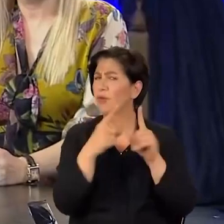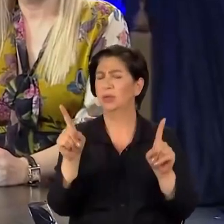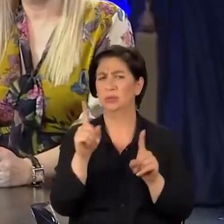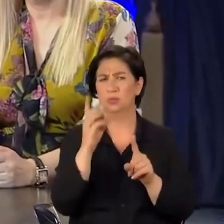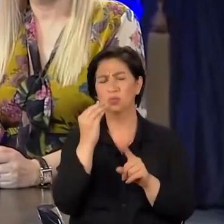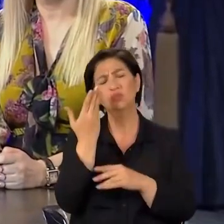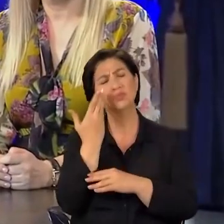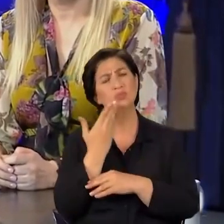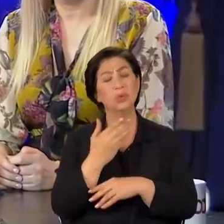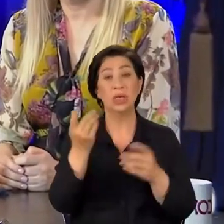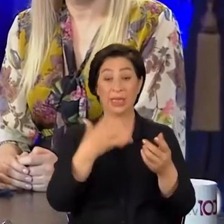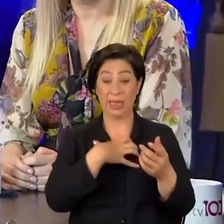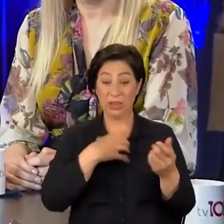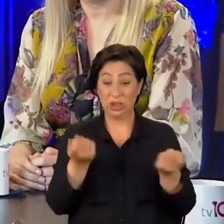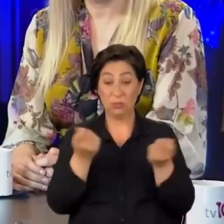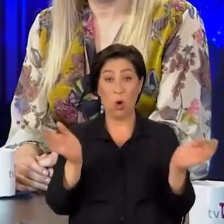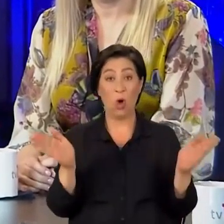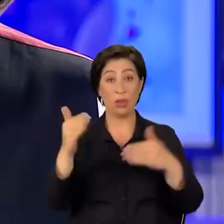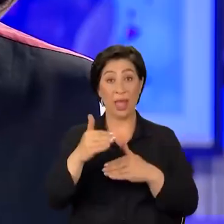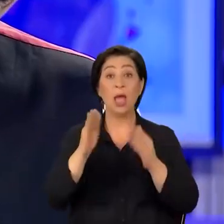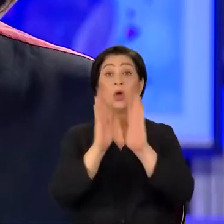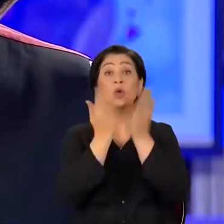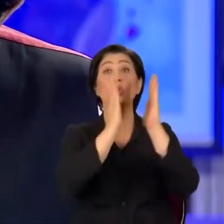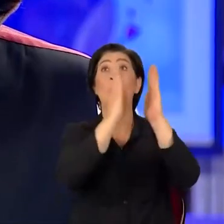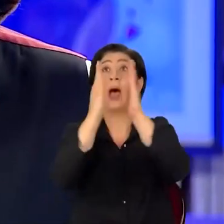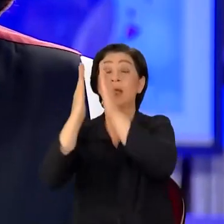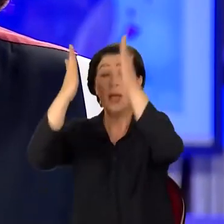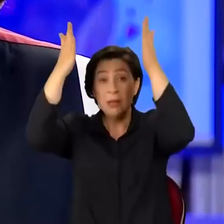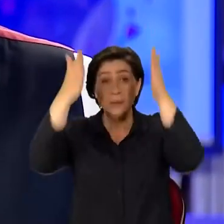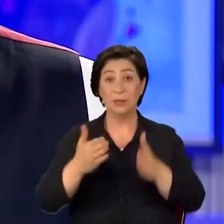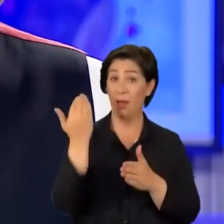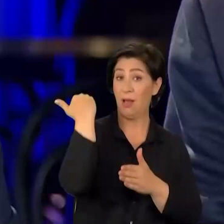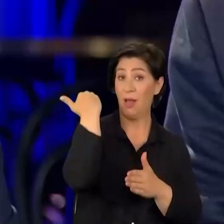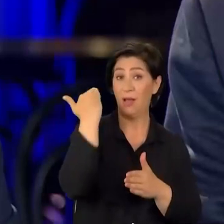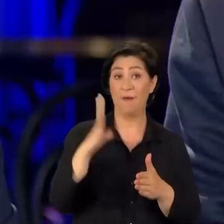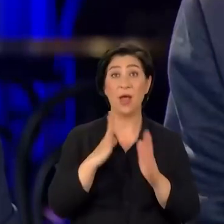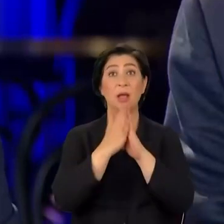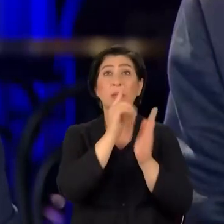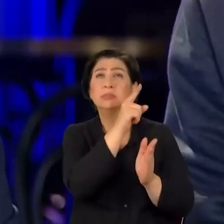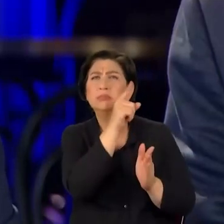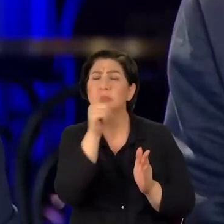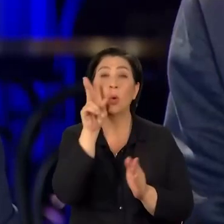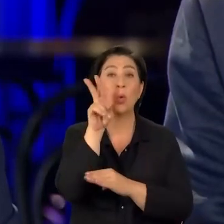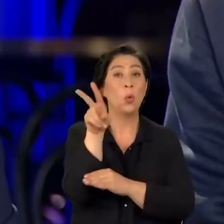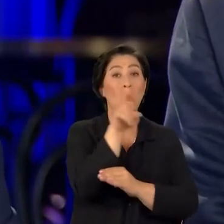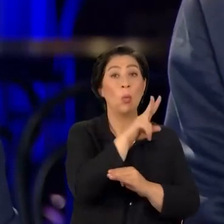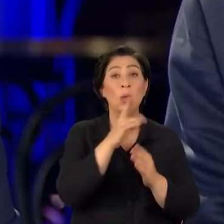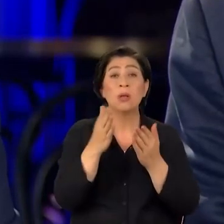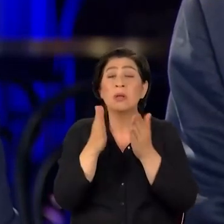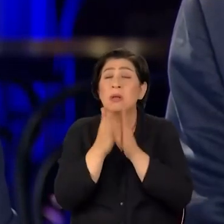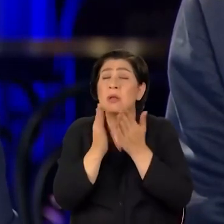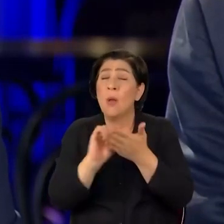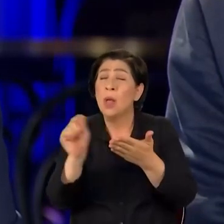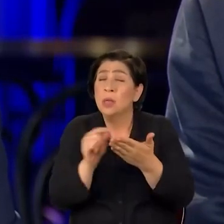Çoğunlukla çalışma odanızdan arkanızda kütüphane var ve arkanızdaki kitapları görüyorum. Orada kimler kimler var? Hegel kimler